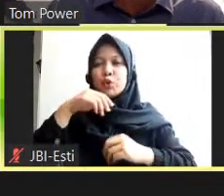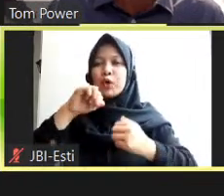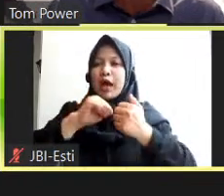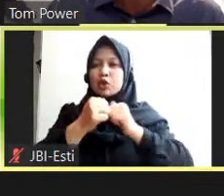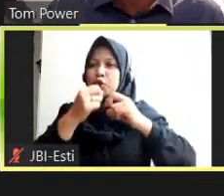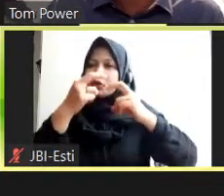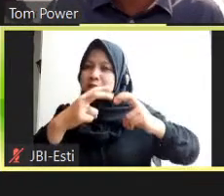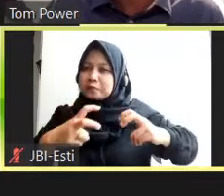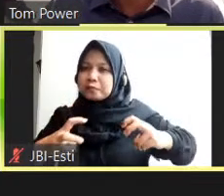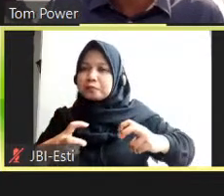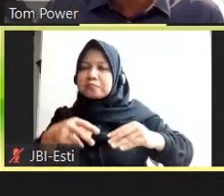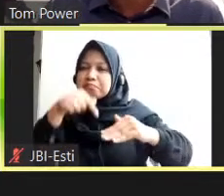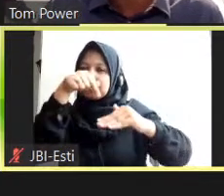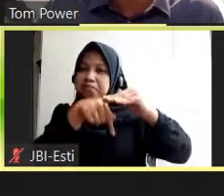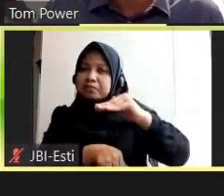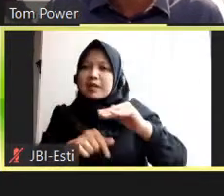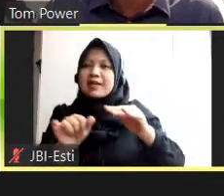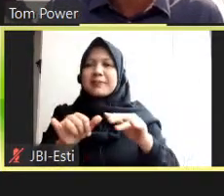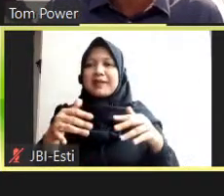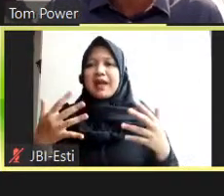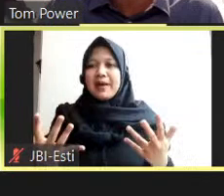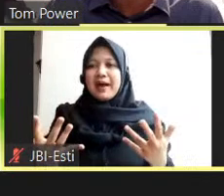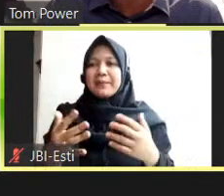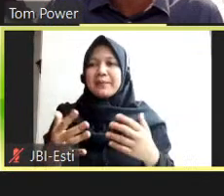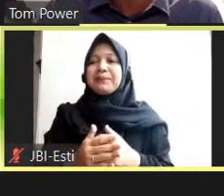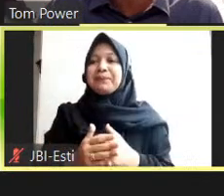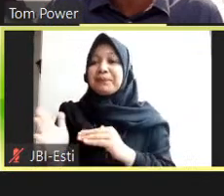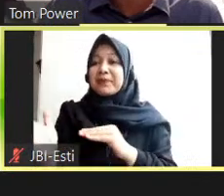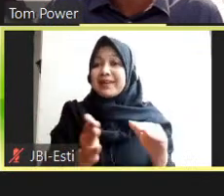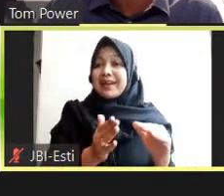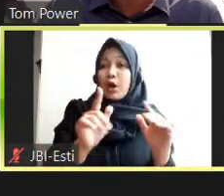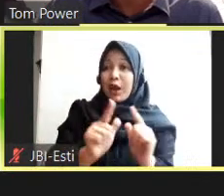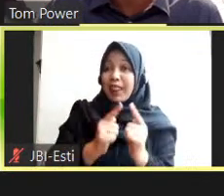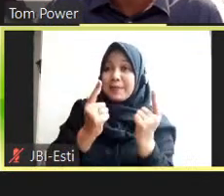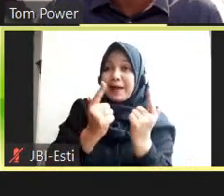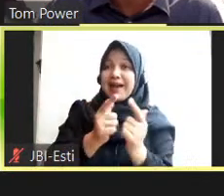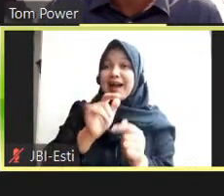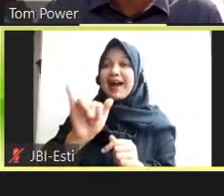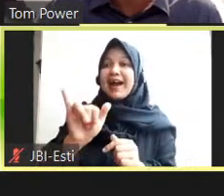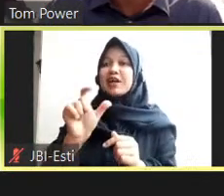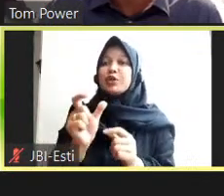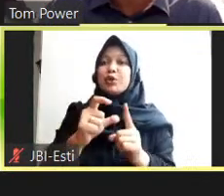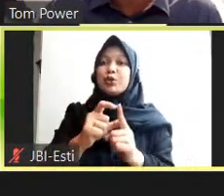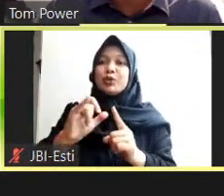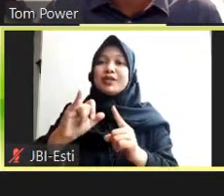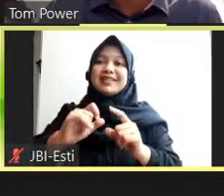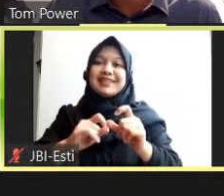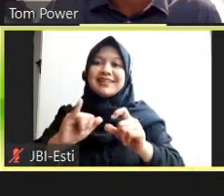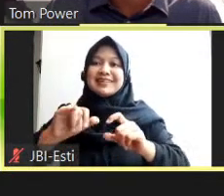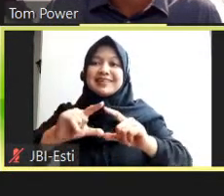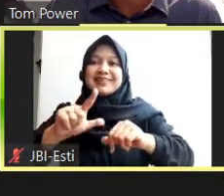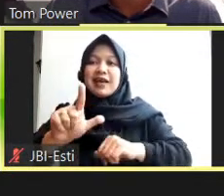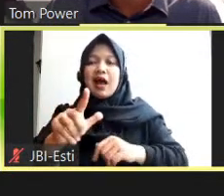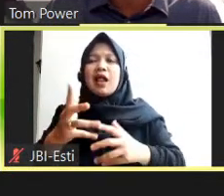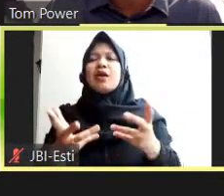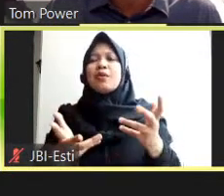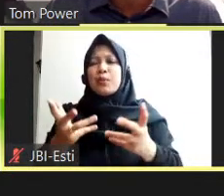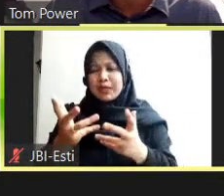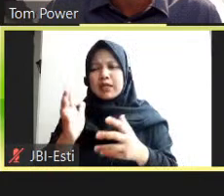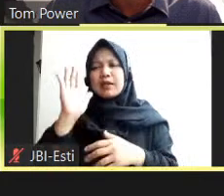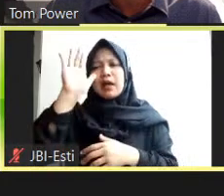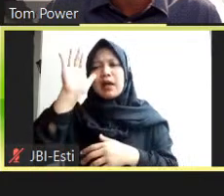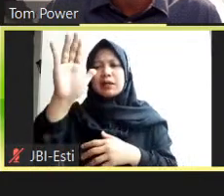Nah, kalau lembaga yudisial mungkin masih ada harapan, tetapi selama beberapa tahun terakhir